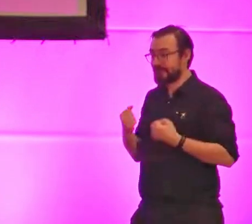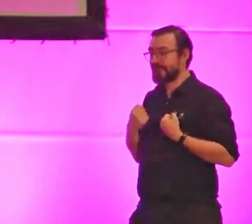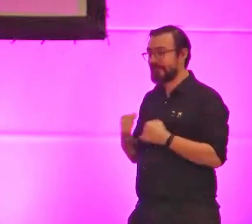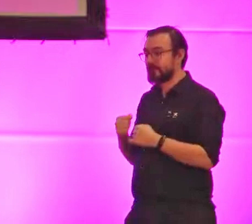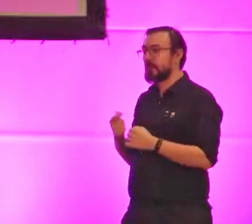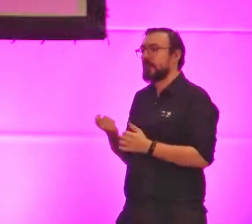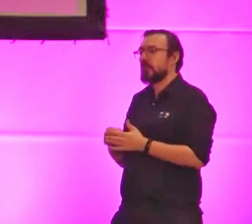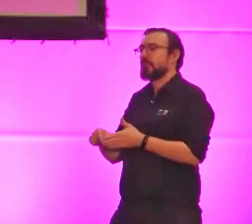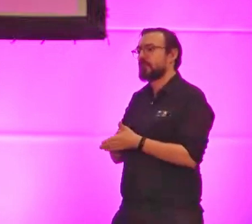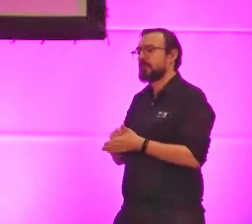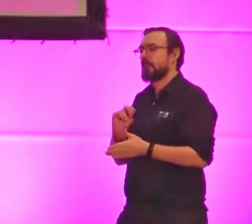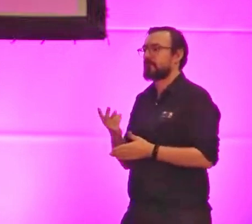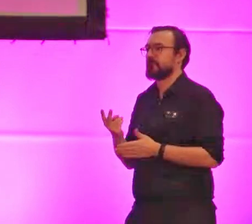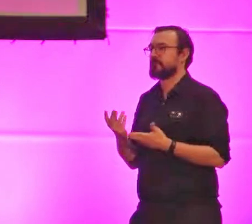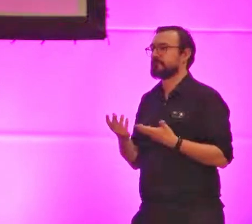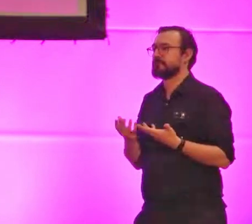drivit någon form